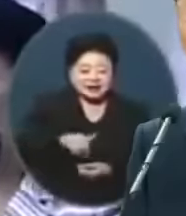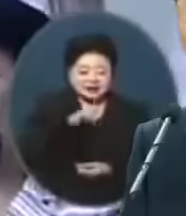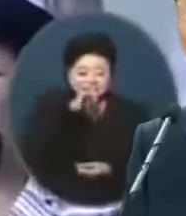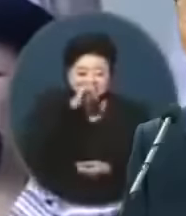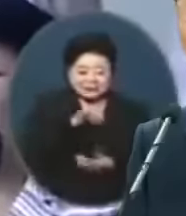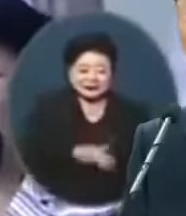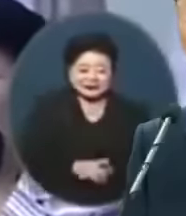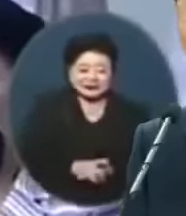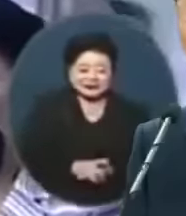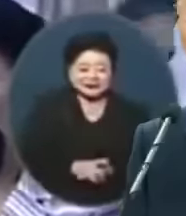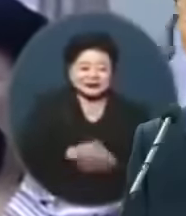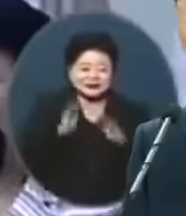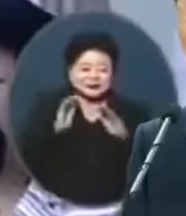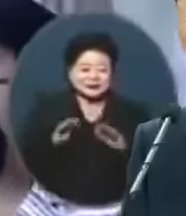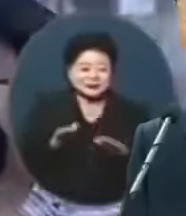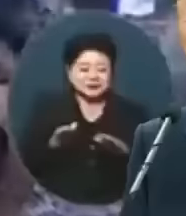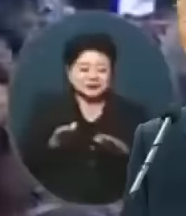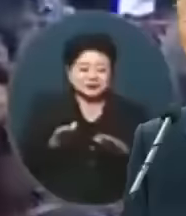방황하며 지냈습니다.